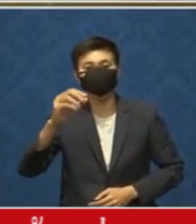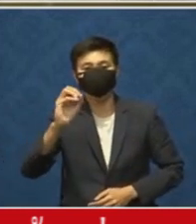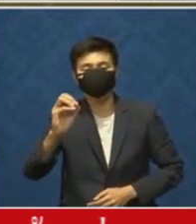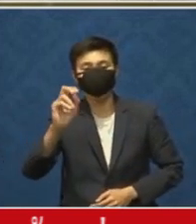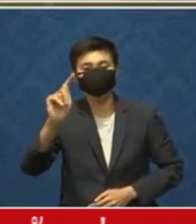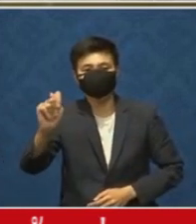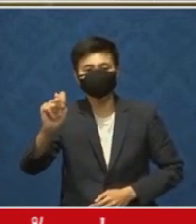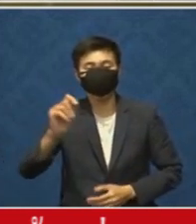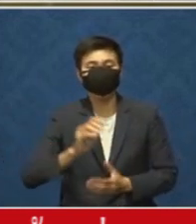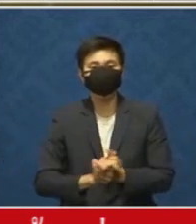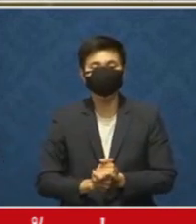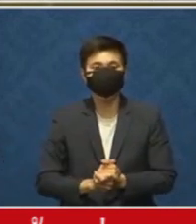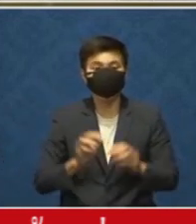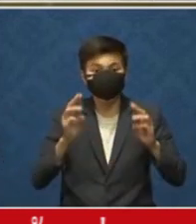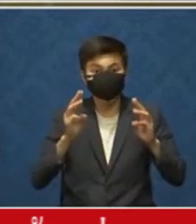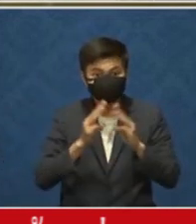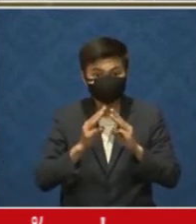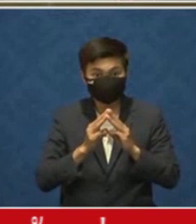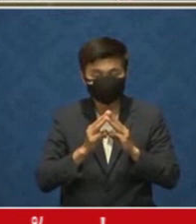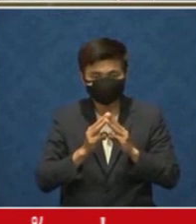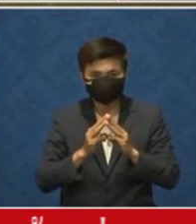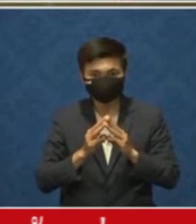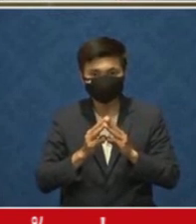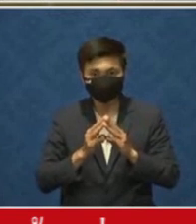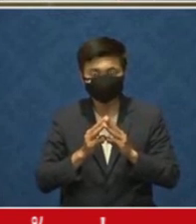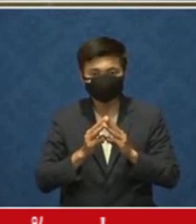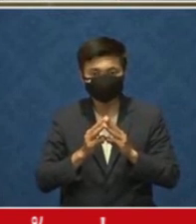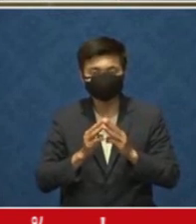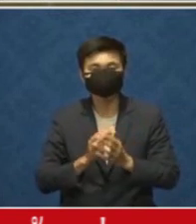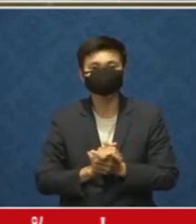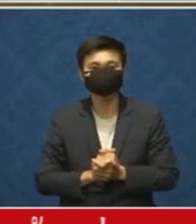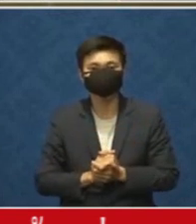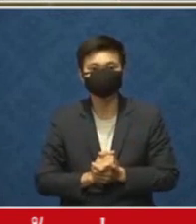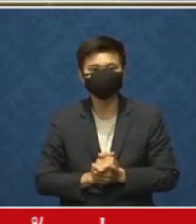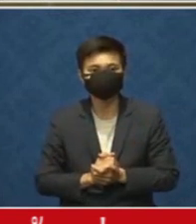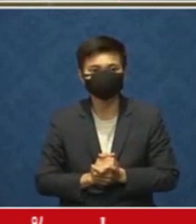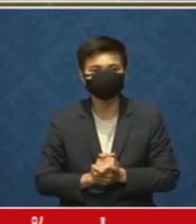ท่านประธานครับสัญญาเนี่ยเขาบอกว่าเป็น agreement นะครับ